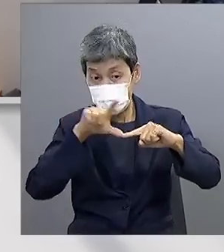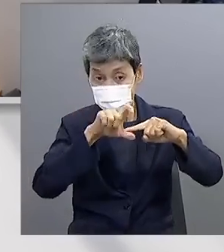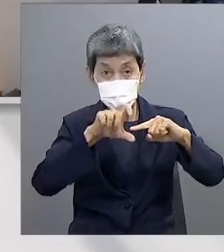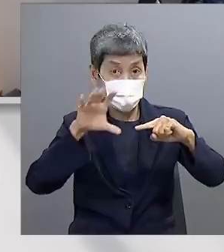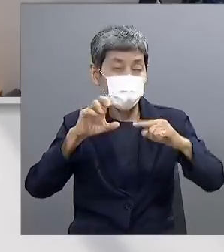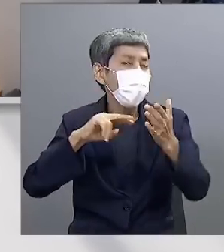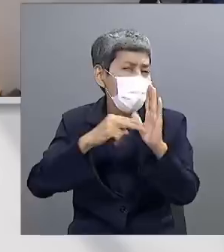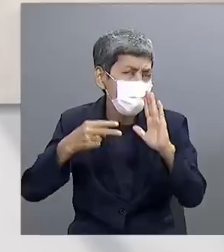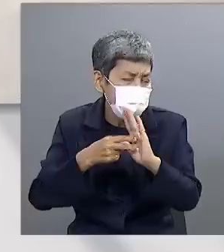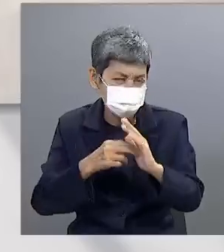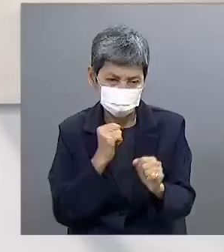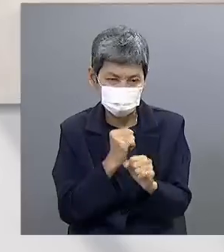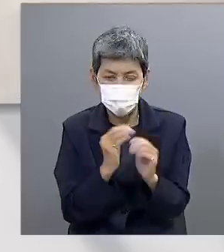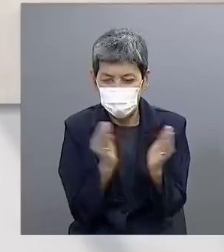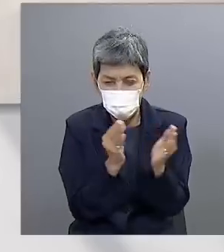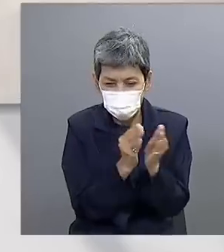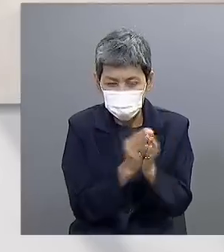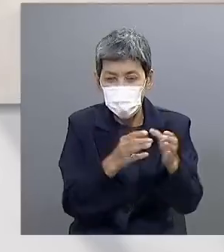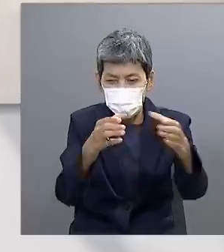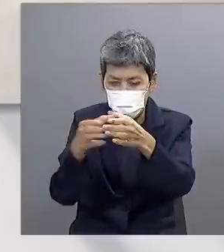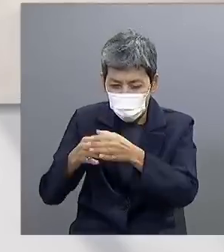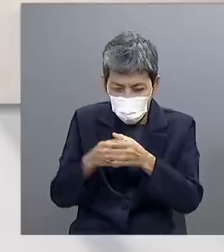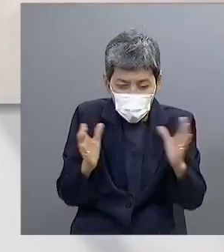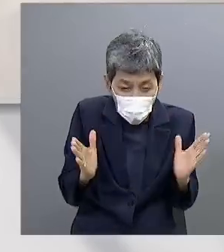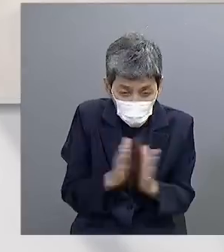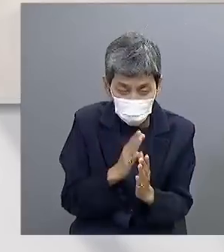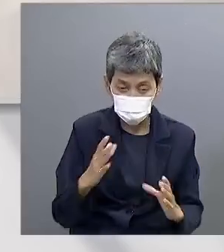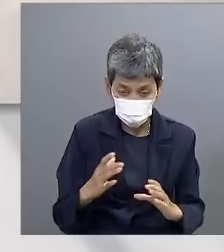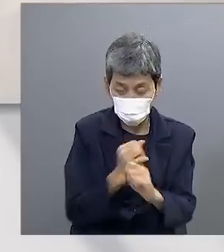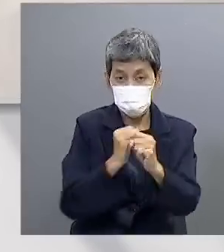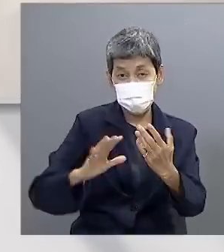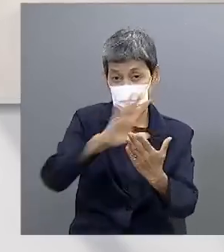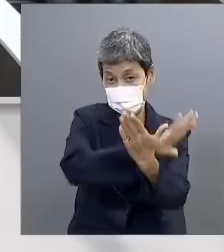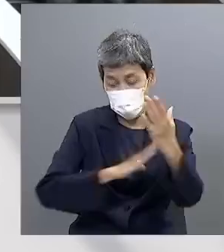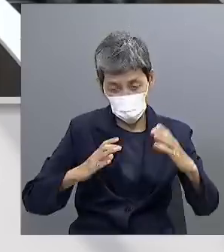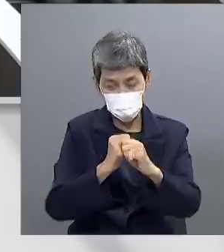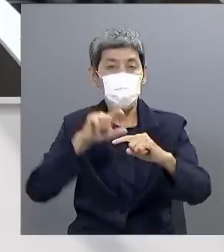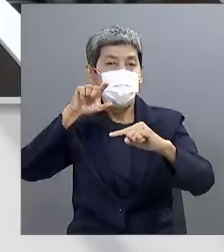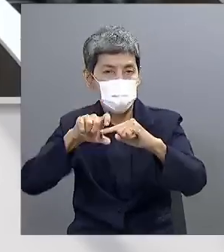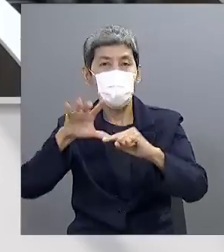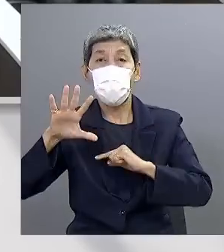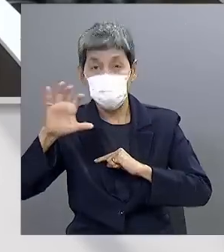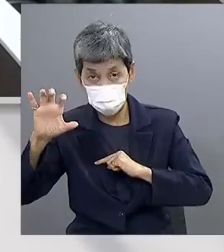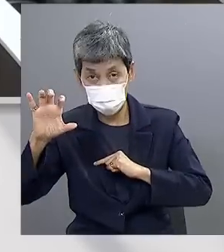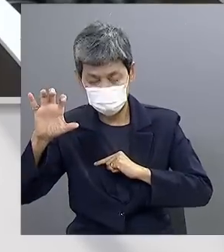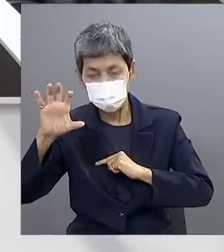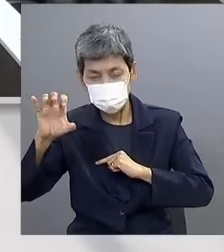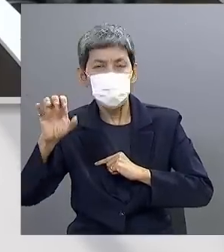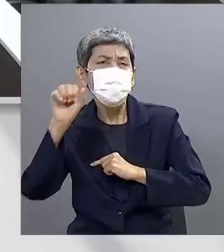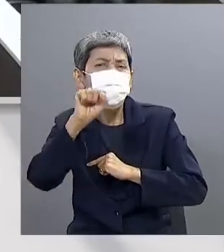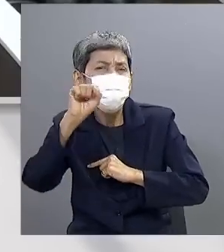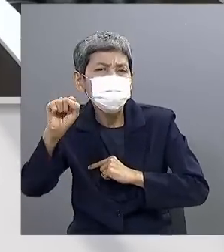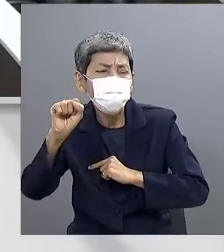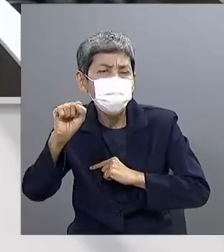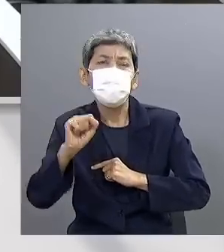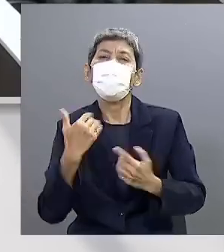การนำคะแนนของทุกพรรคมารวมกันทั้งประเทศแล้วหารด้วย500ซึ่งเป็นเก้าอี้ส.ส.ทั้งสภา